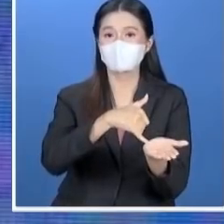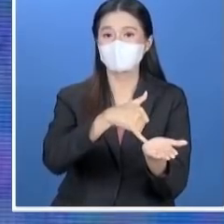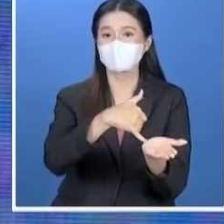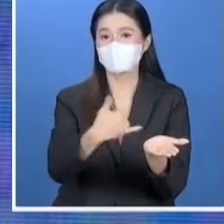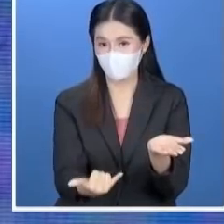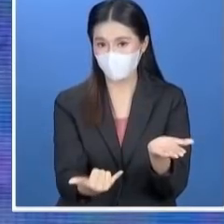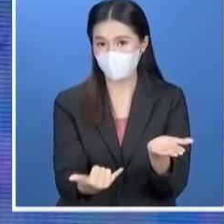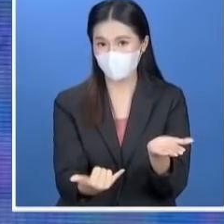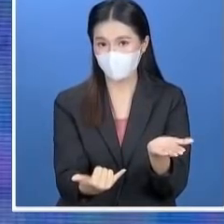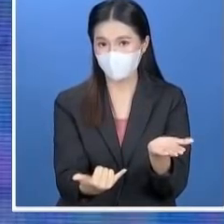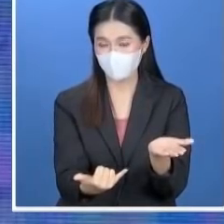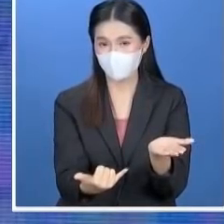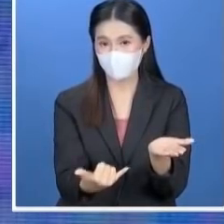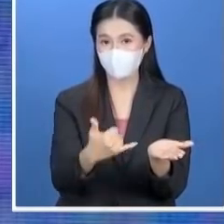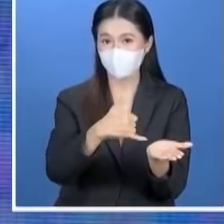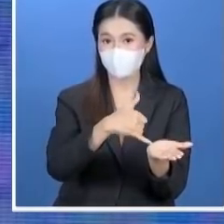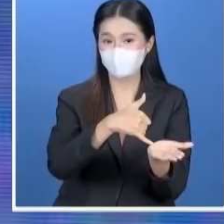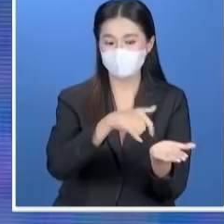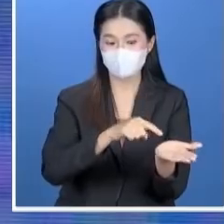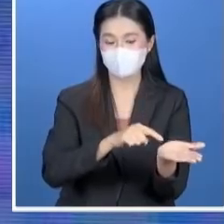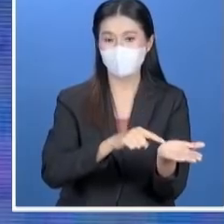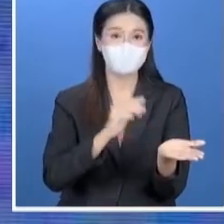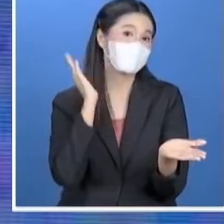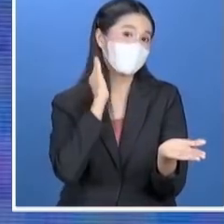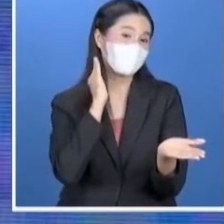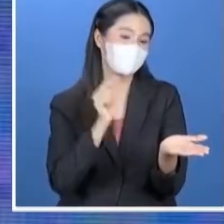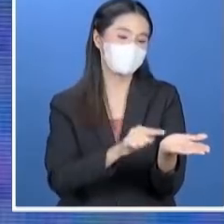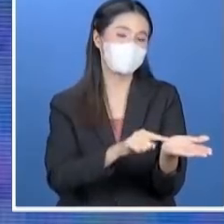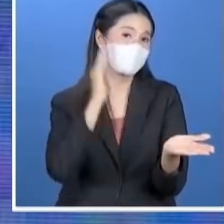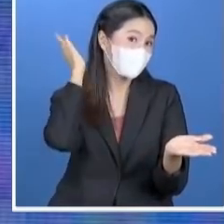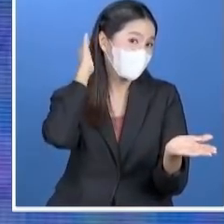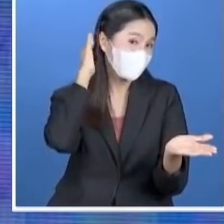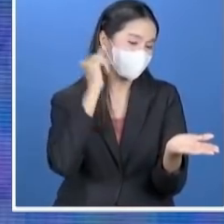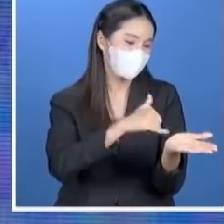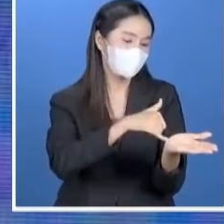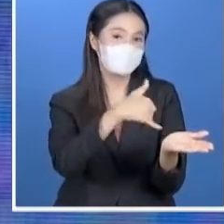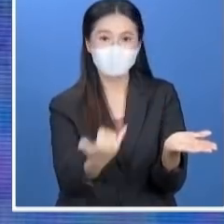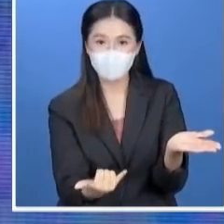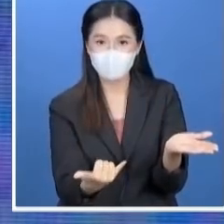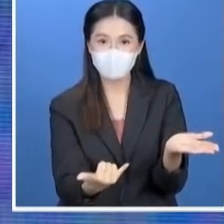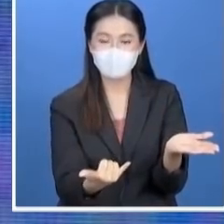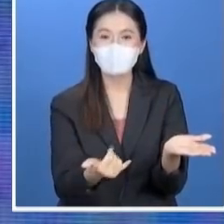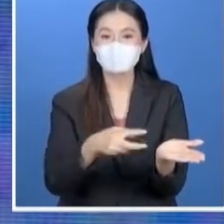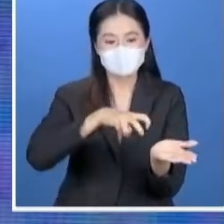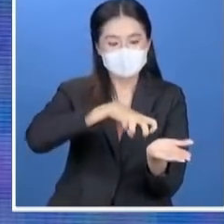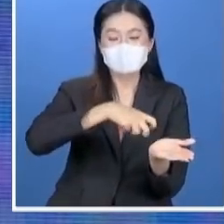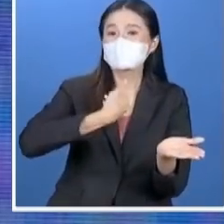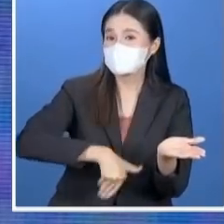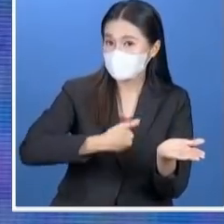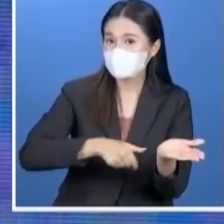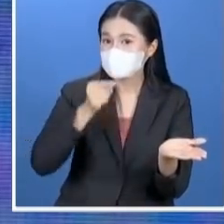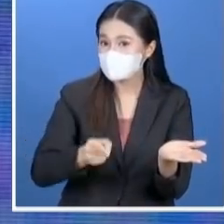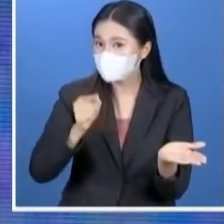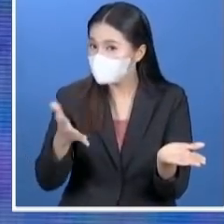การตกเรือที่ท้ายเรือหรือว่า คุณแตงโมจะมาฉี่ที่ท้ายเรือจริงหรือ